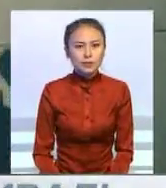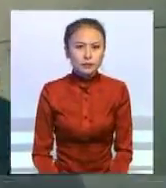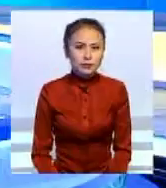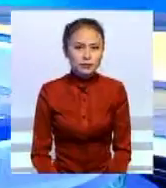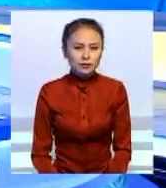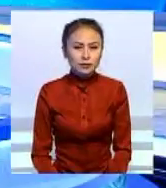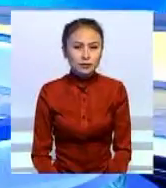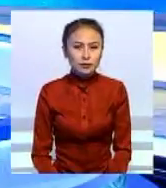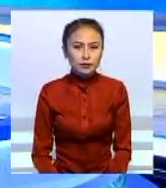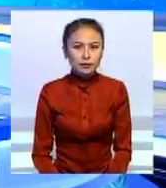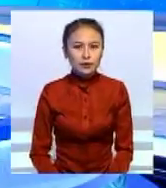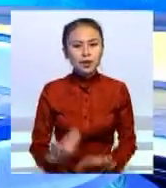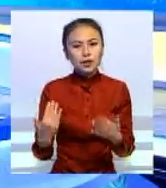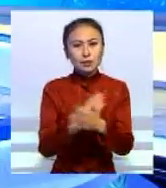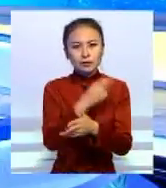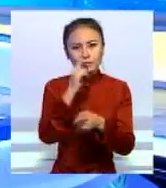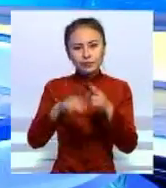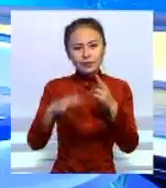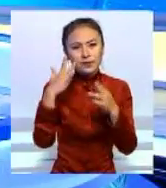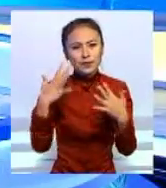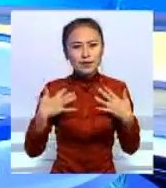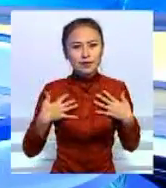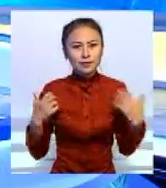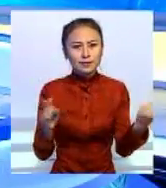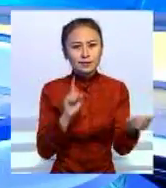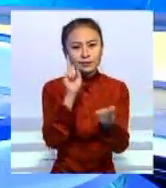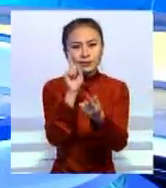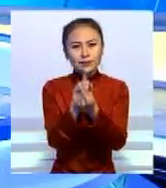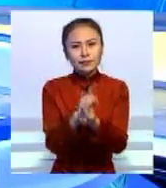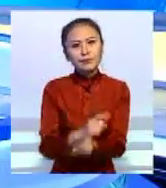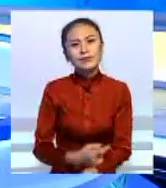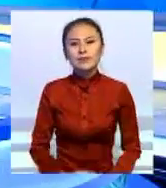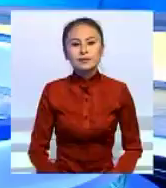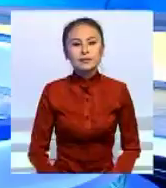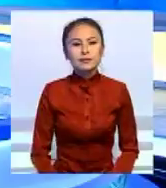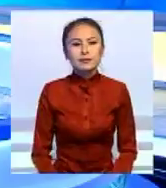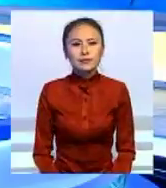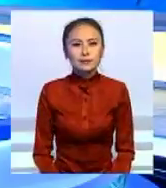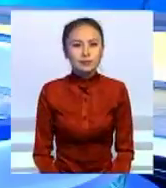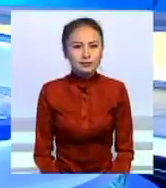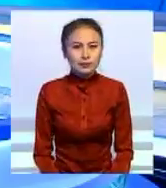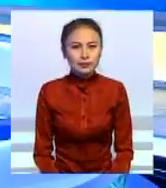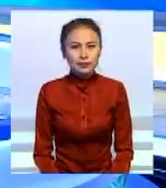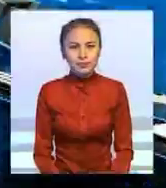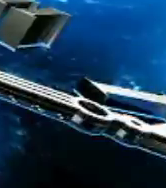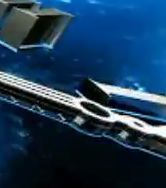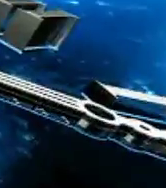Редакциямызға келіп түскен ақпараттар легі осындай болды. Арнамыздан алыстамаңыздар.